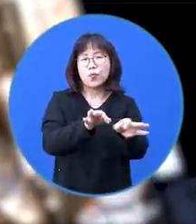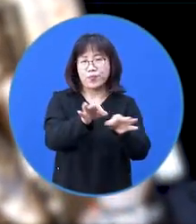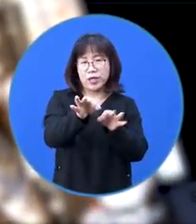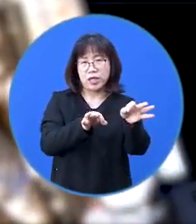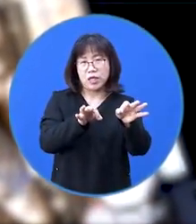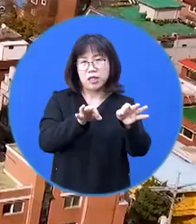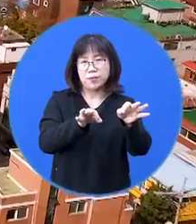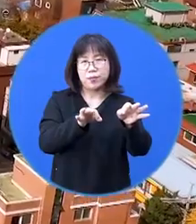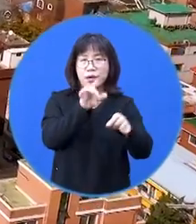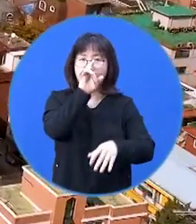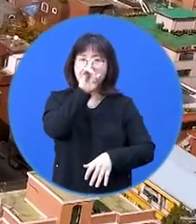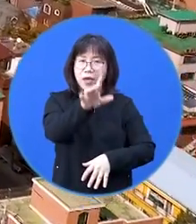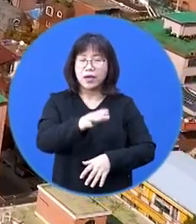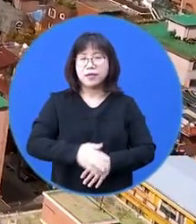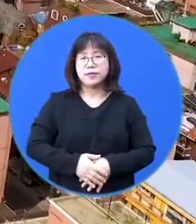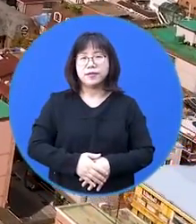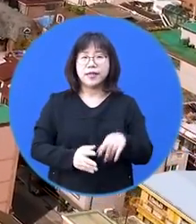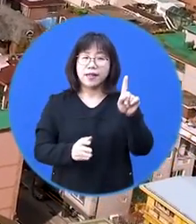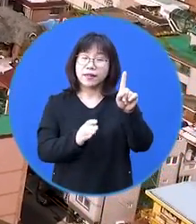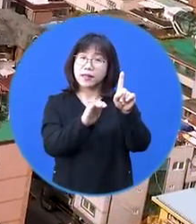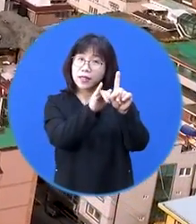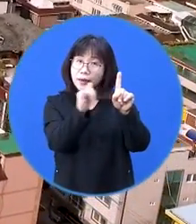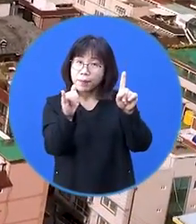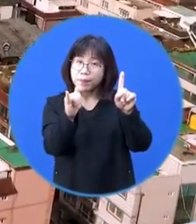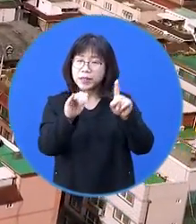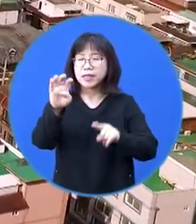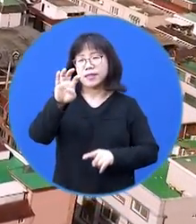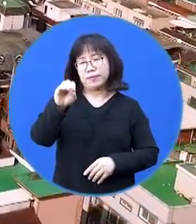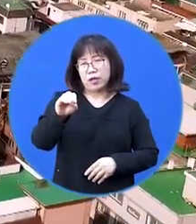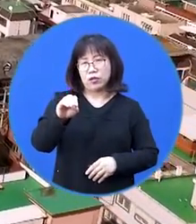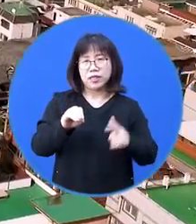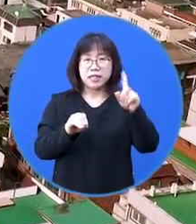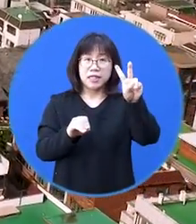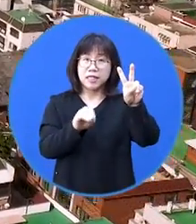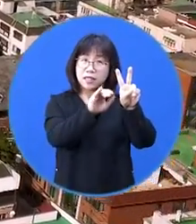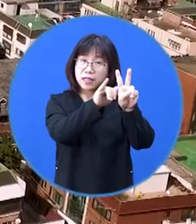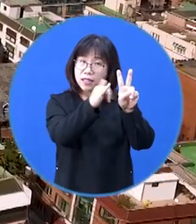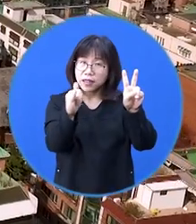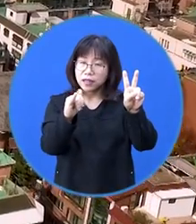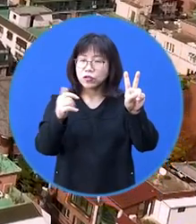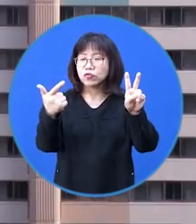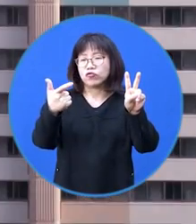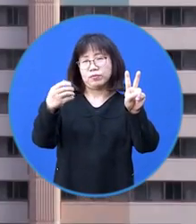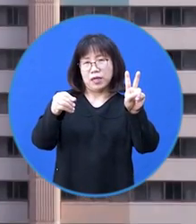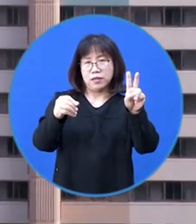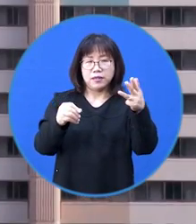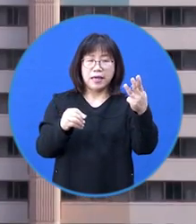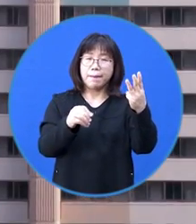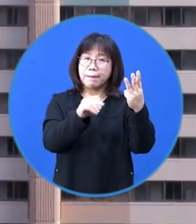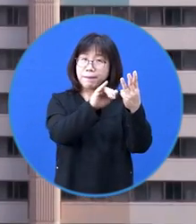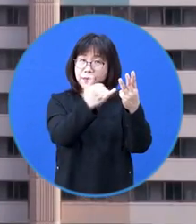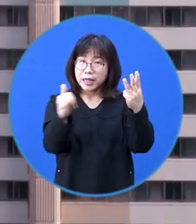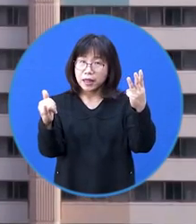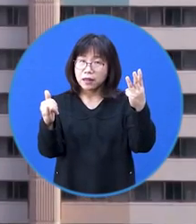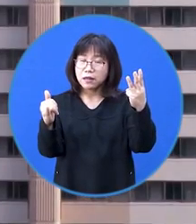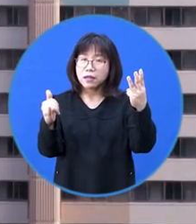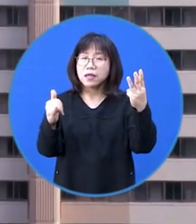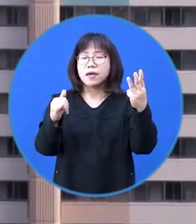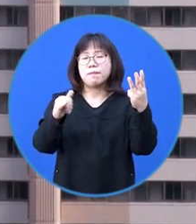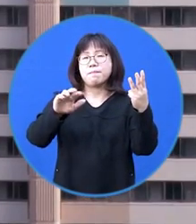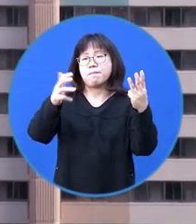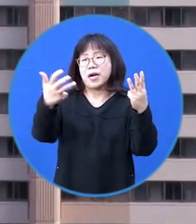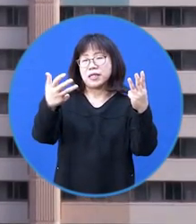등 입니다 1인 가구는 40만원 2인 가구는 60만원 3인 가구는 80만원 4인가구